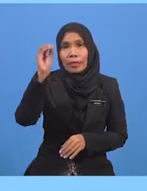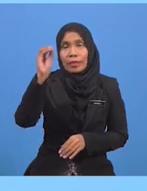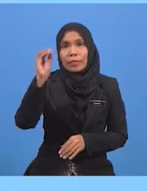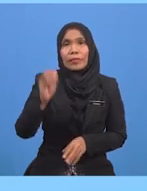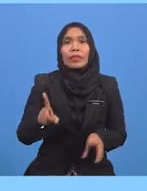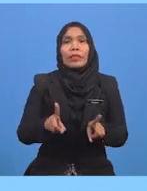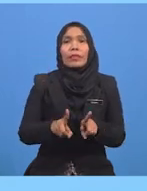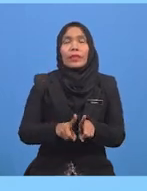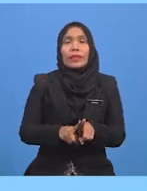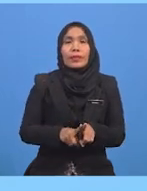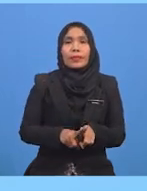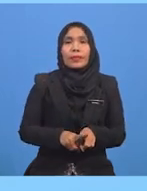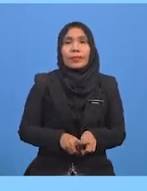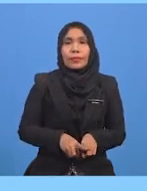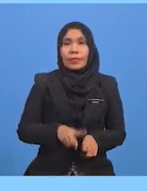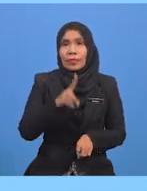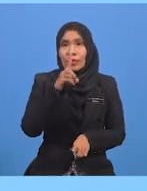darjah sama dengan